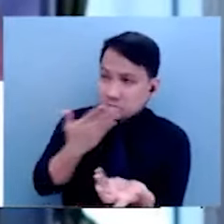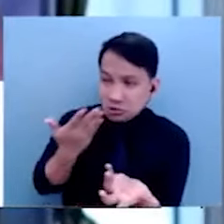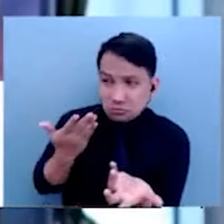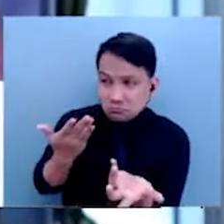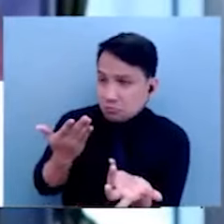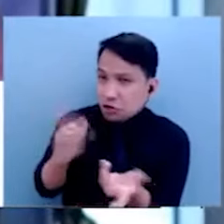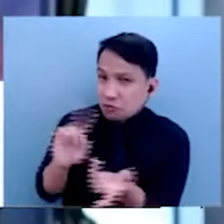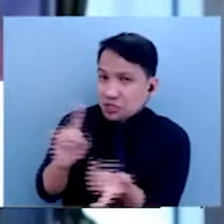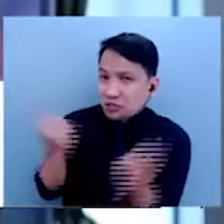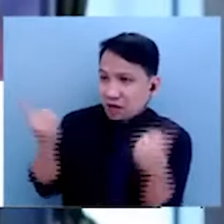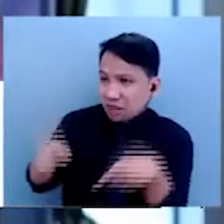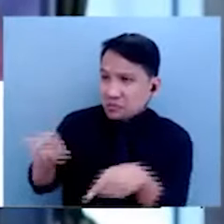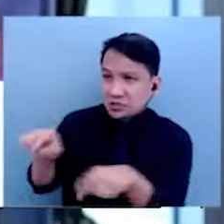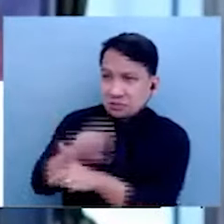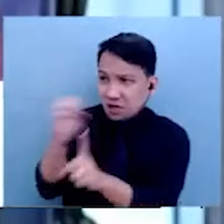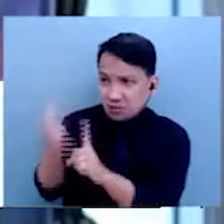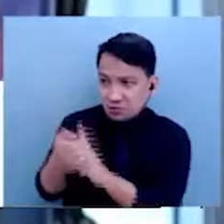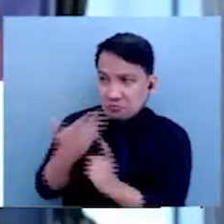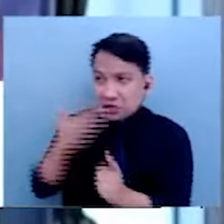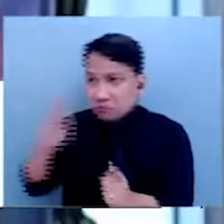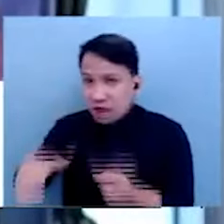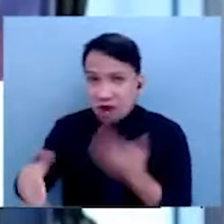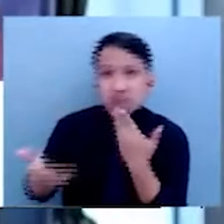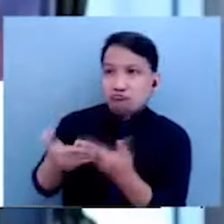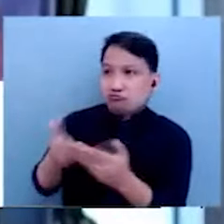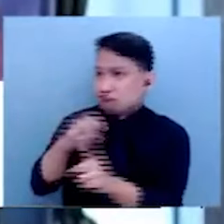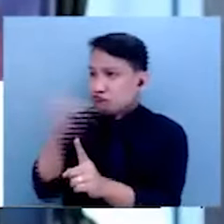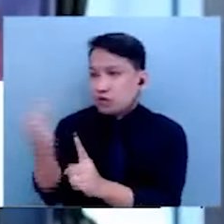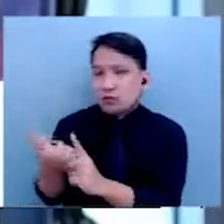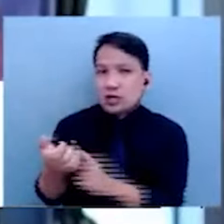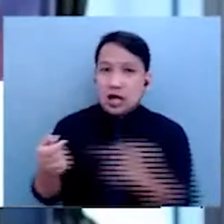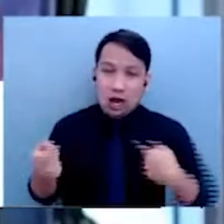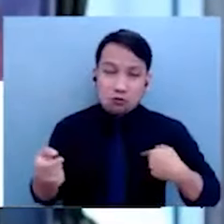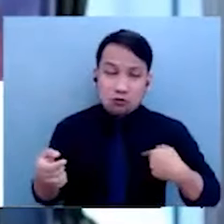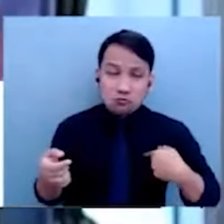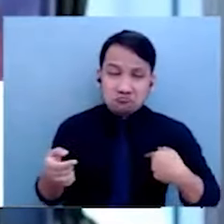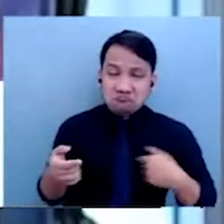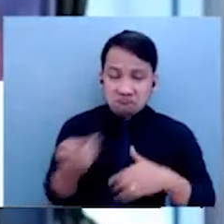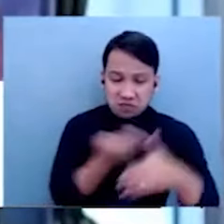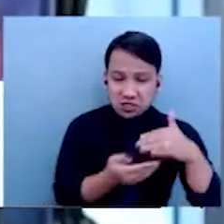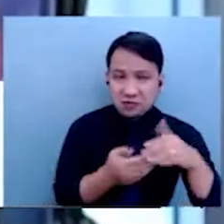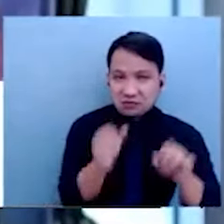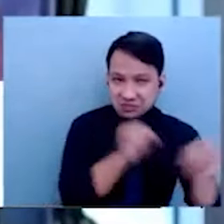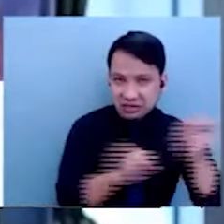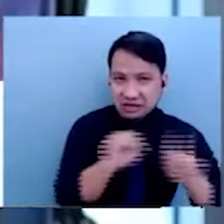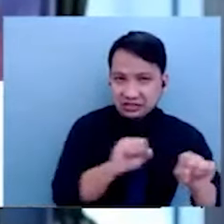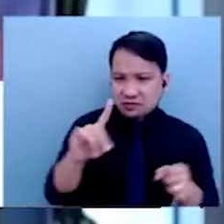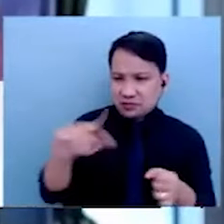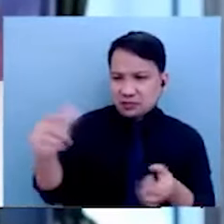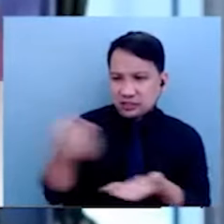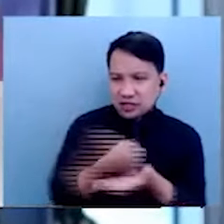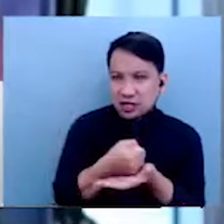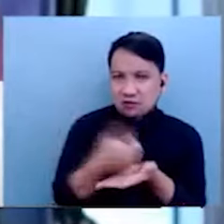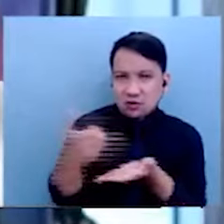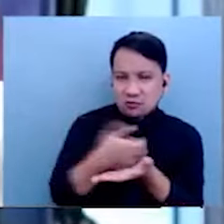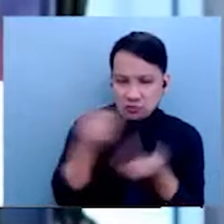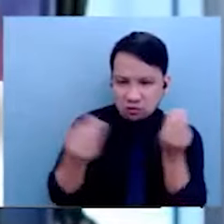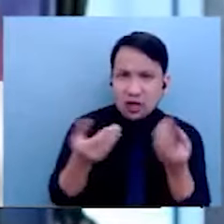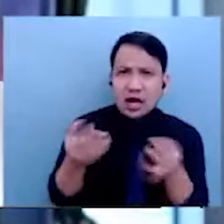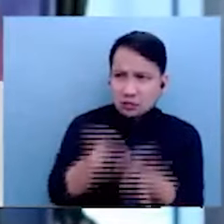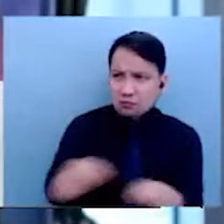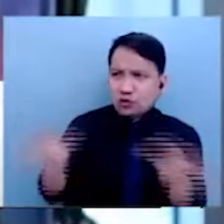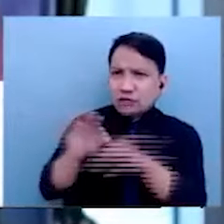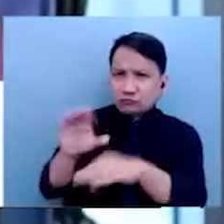So napaka-basic ang aking panuntunan. Science-based and data-driven. Yun lang po. At consultation pati. Kasama